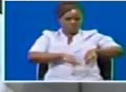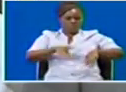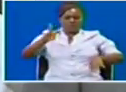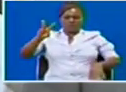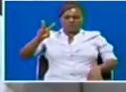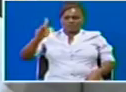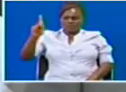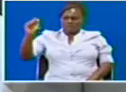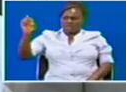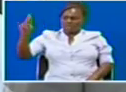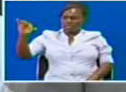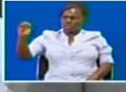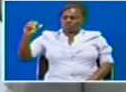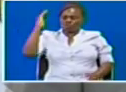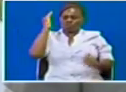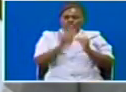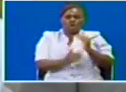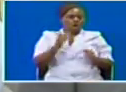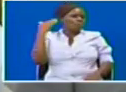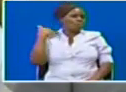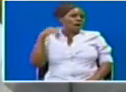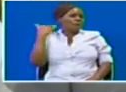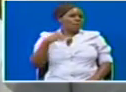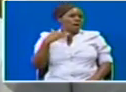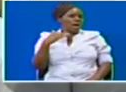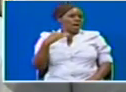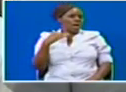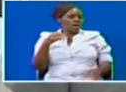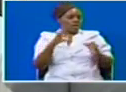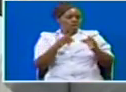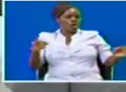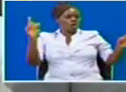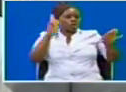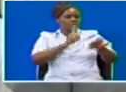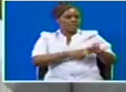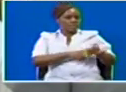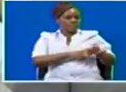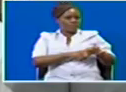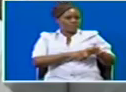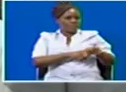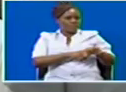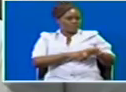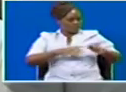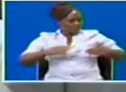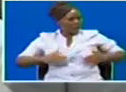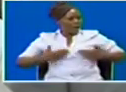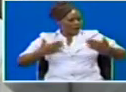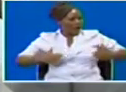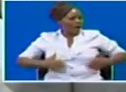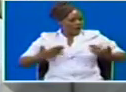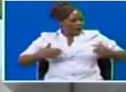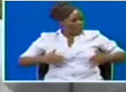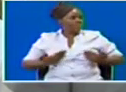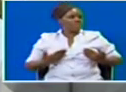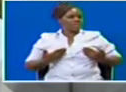kutuliza mambo mabaya ambayo yamefanyika sehemu hiyo kwa muda mrefu. Hiyo habari imetufurahisha sana kama watu wa